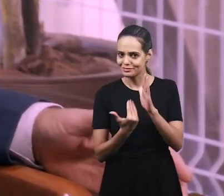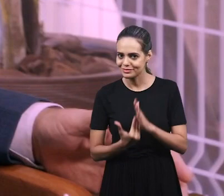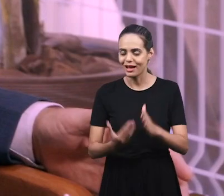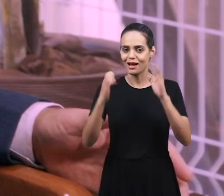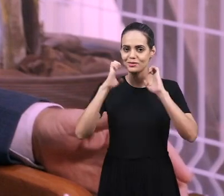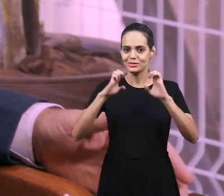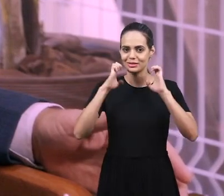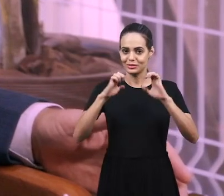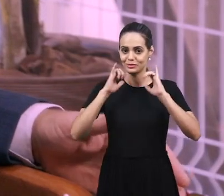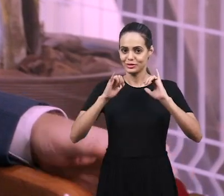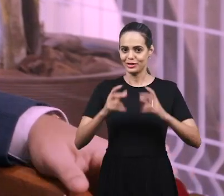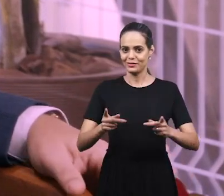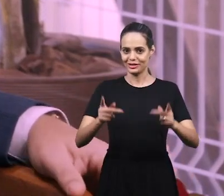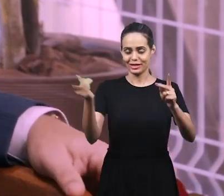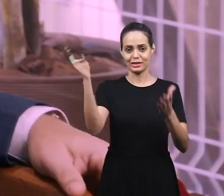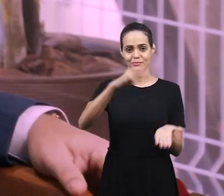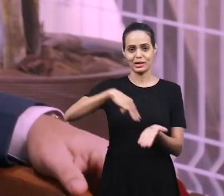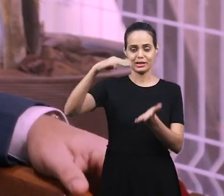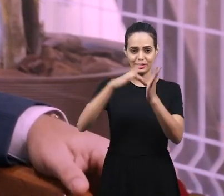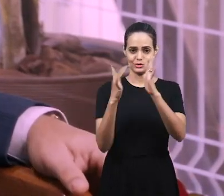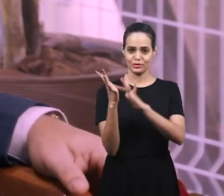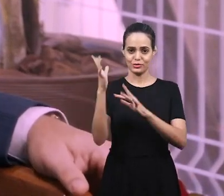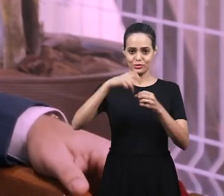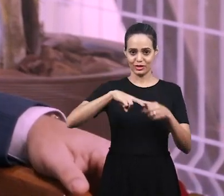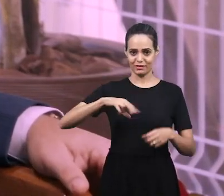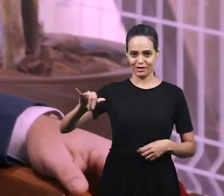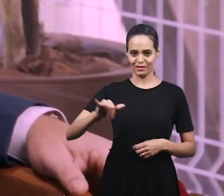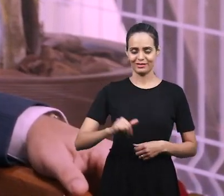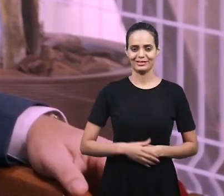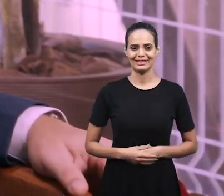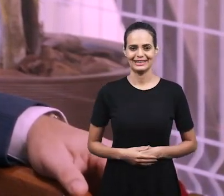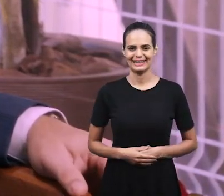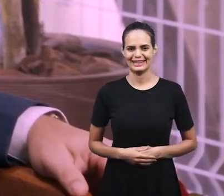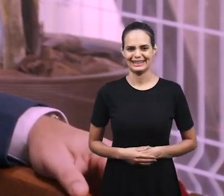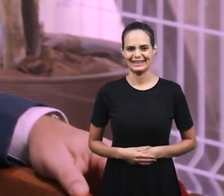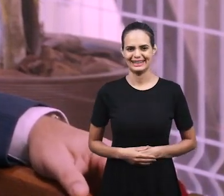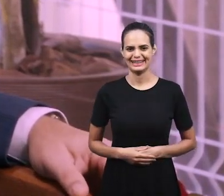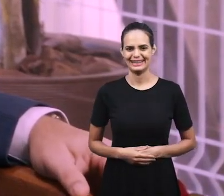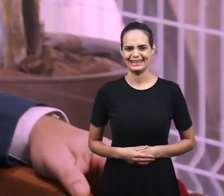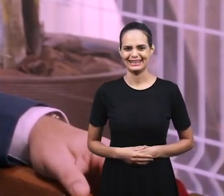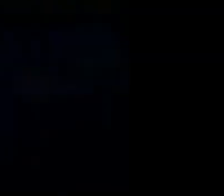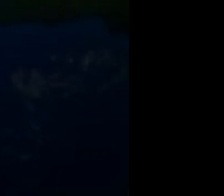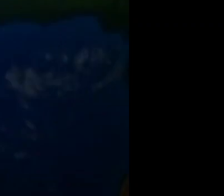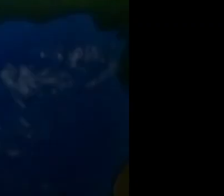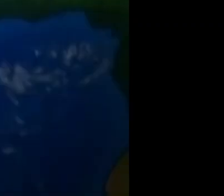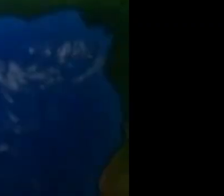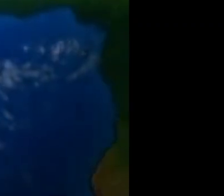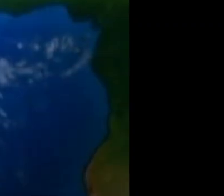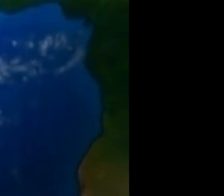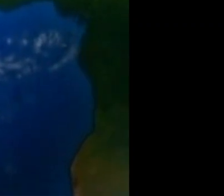à ce même horaire pour une programmation de plus. Maranatha, le Seigneur Jésus vient.